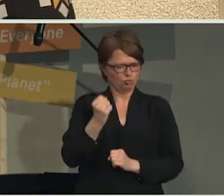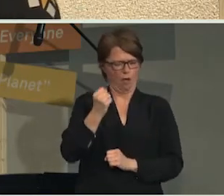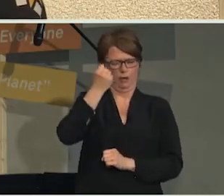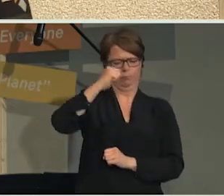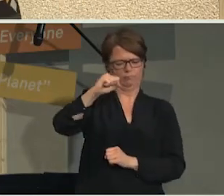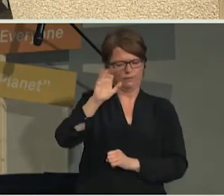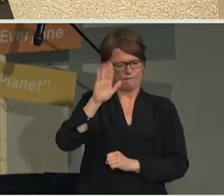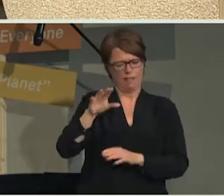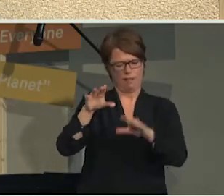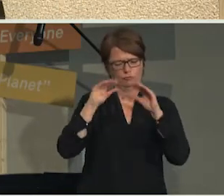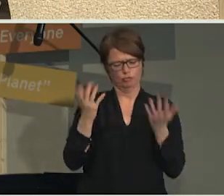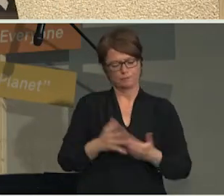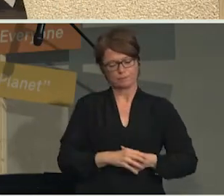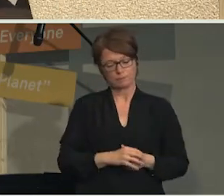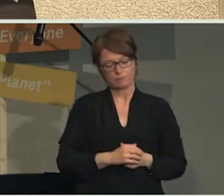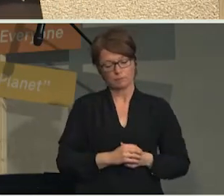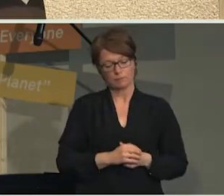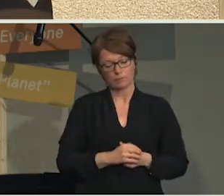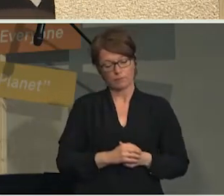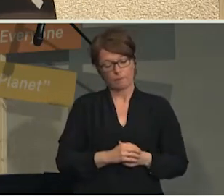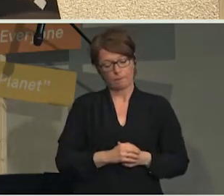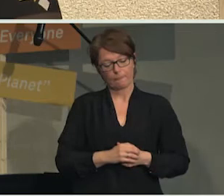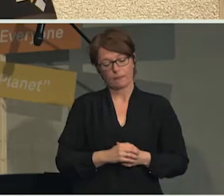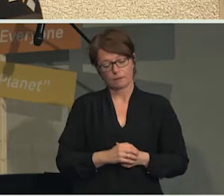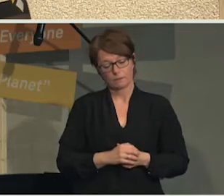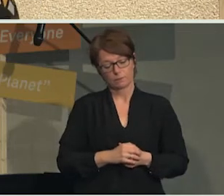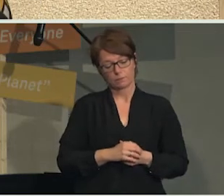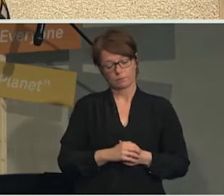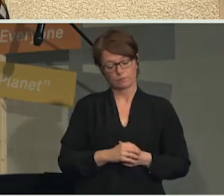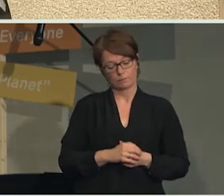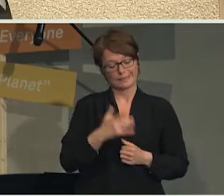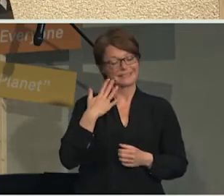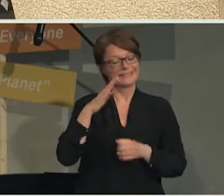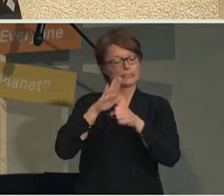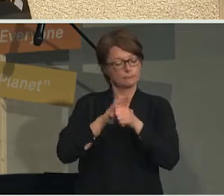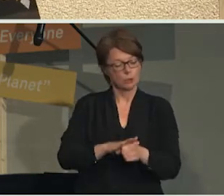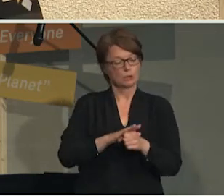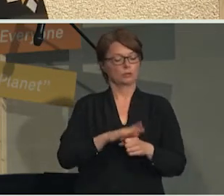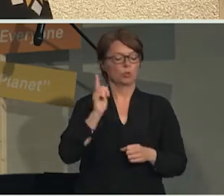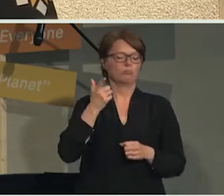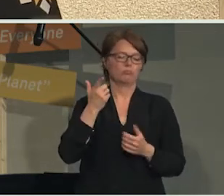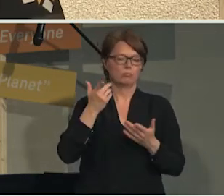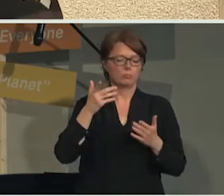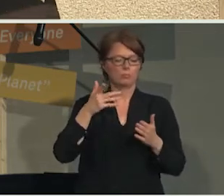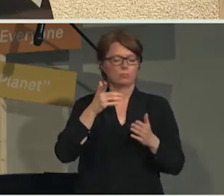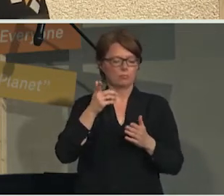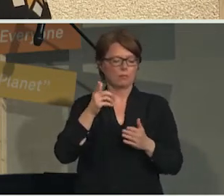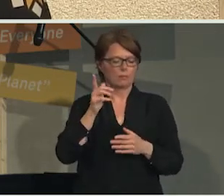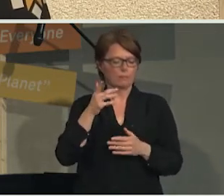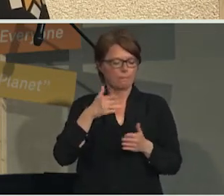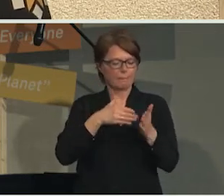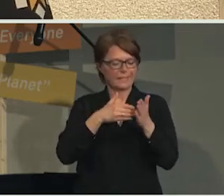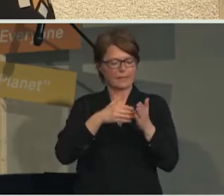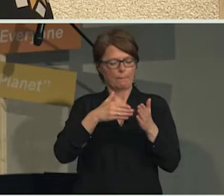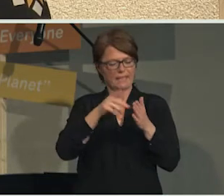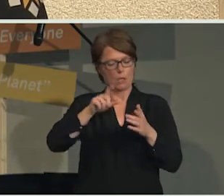in den martialistischen Schlachthof eine Rolle spielen könnten. Hier zeigt sich eindrücklich, was weit